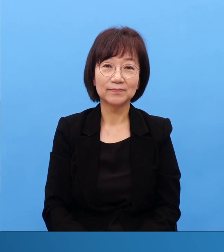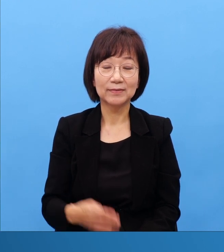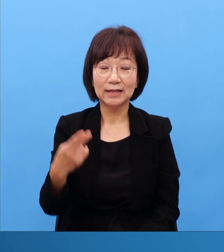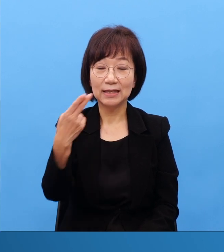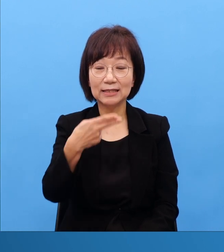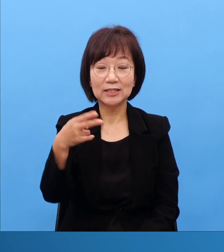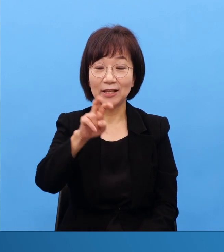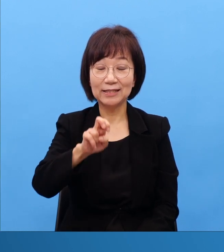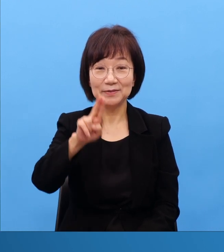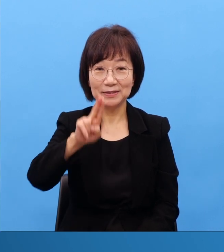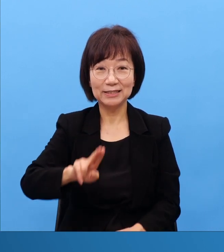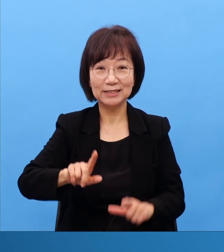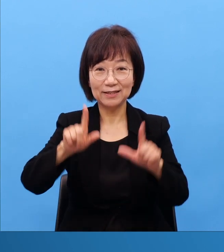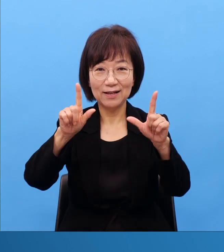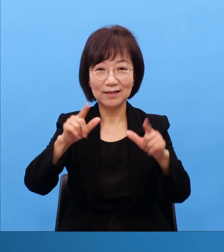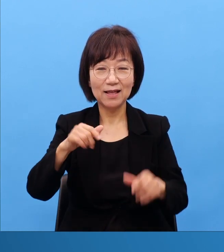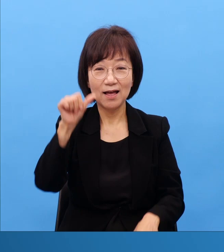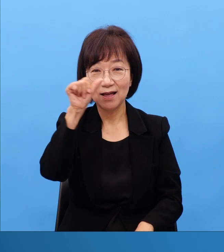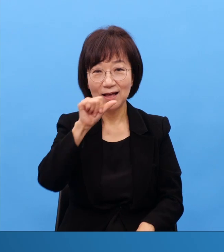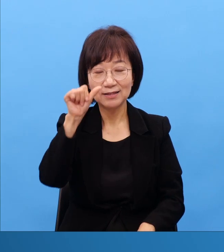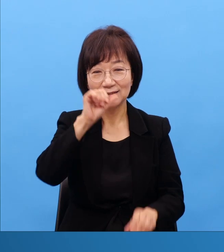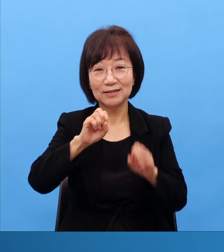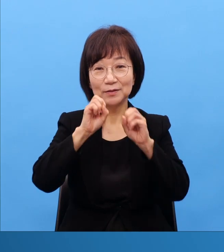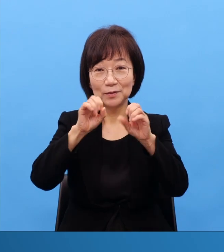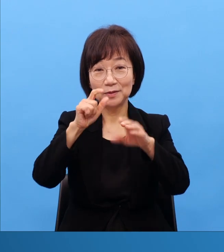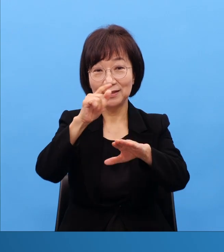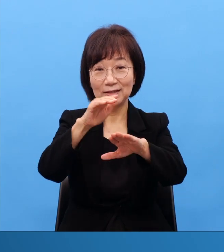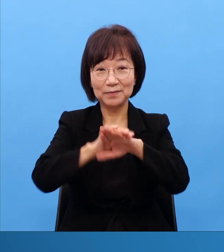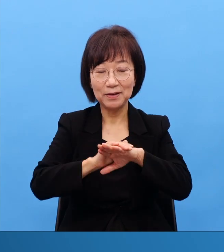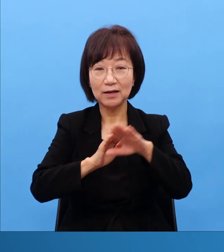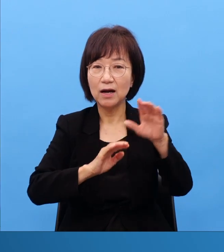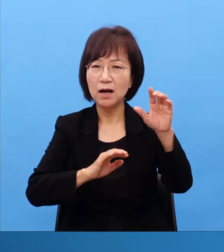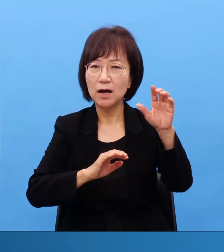2022 동남아 전도집회가 오는 12월 20일 열립니다.